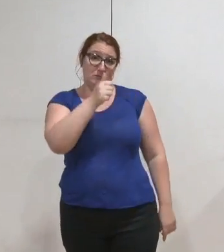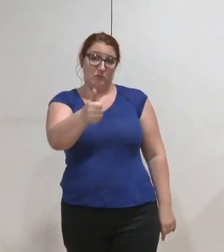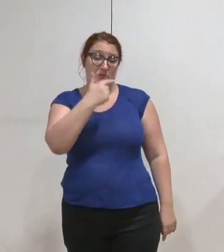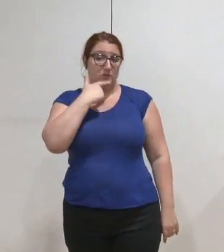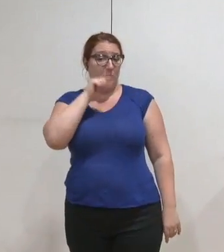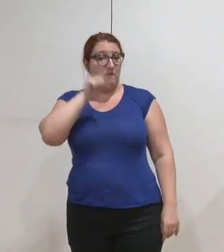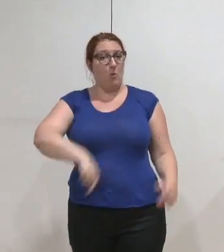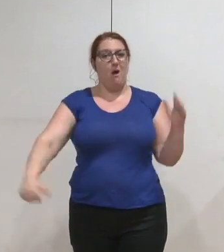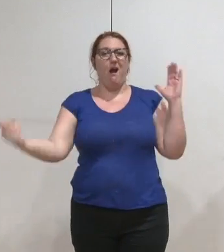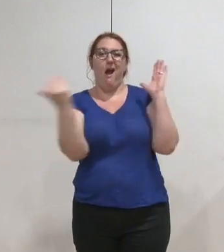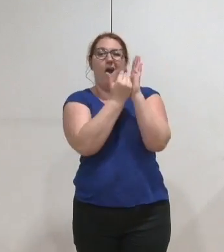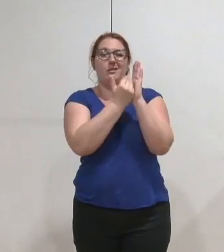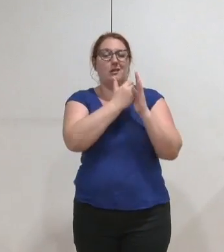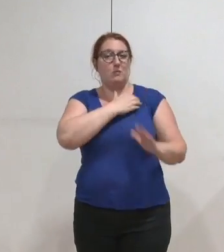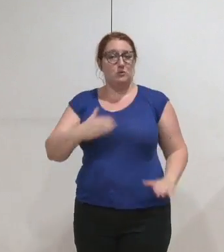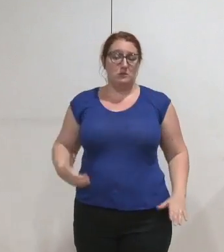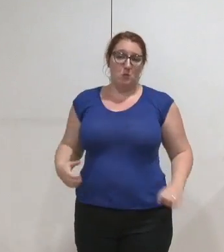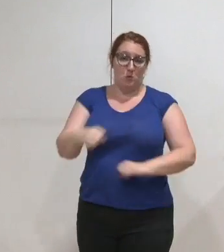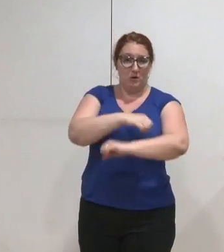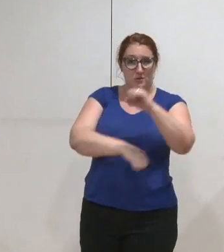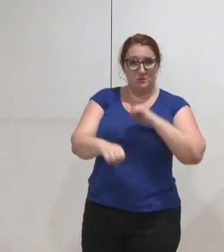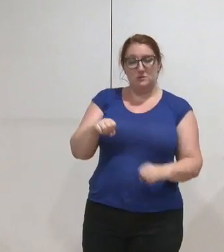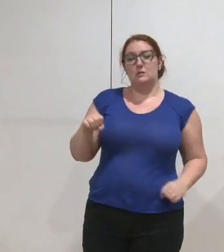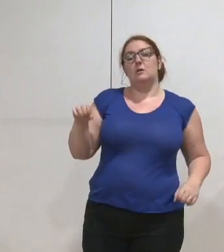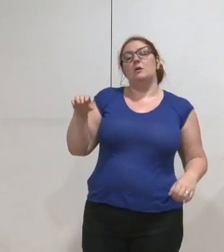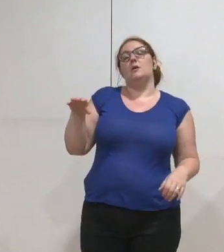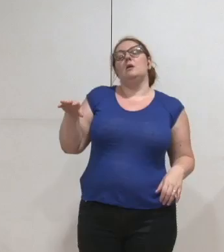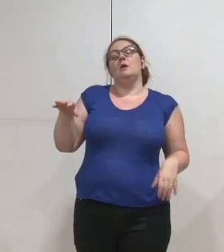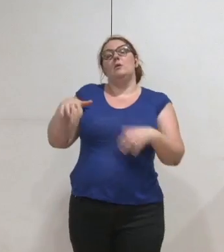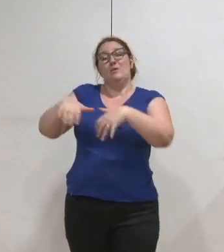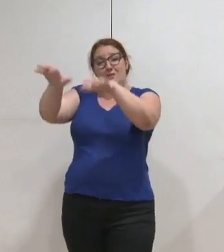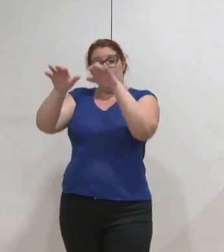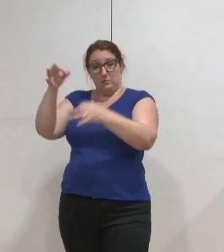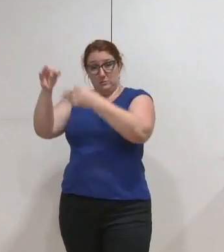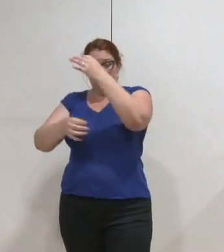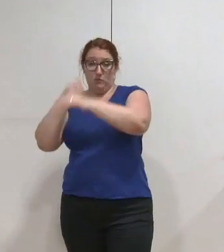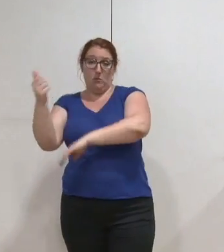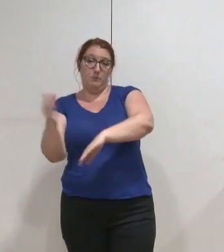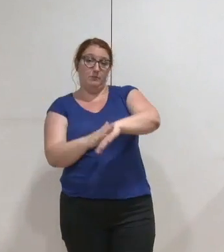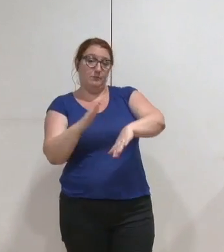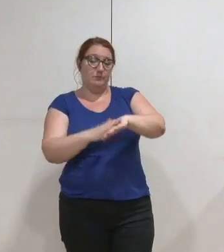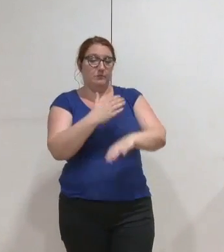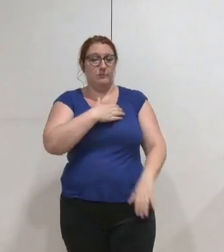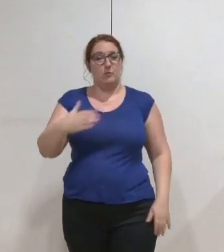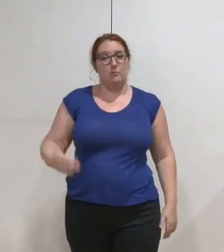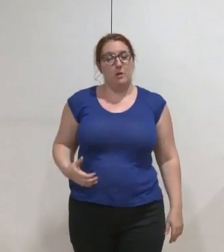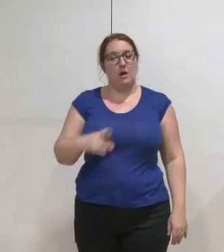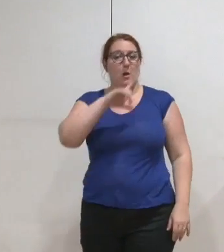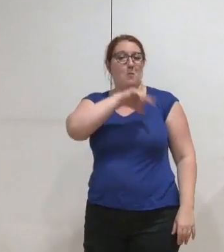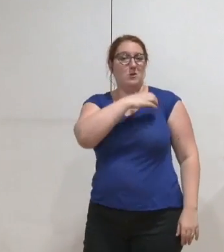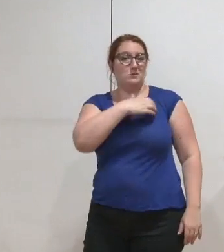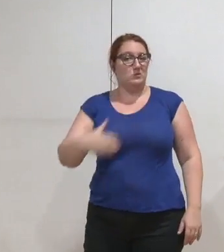municipaux le TA vous l'a rappelé le tribunal administratif vous l'a rappelé il appartient au maire de faire usage de ses pouvoirs de police